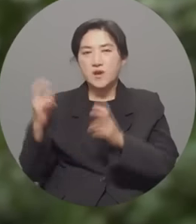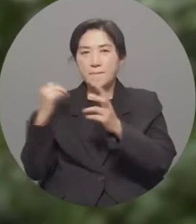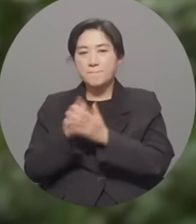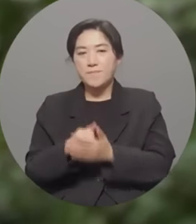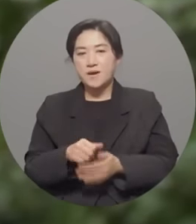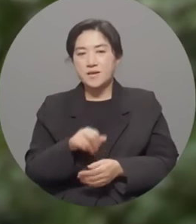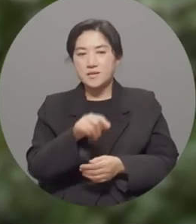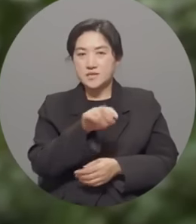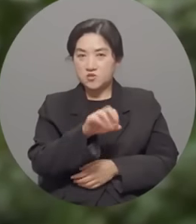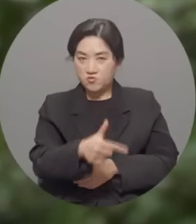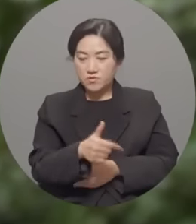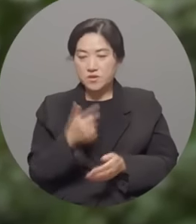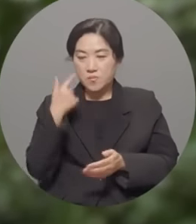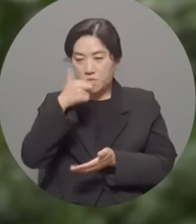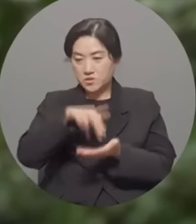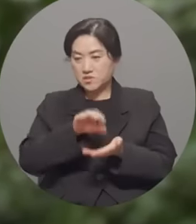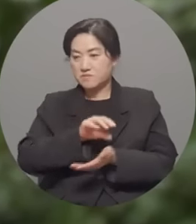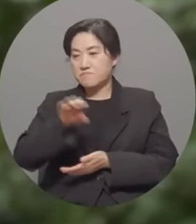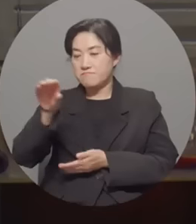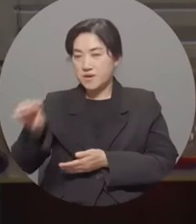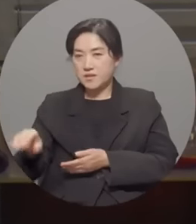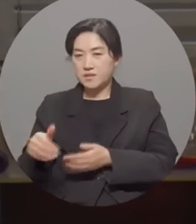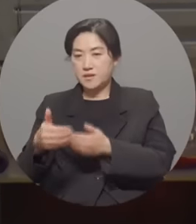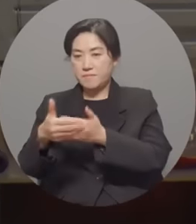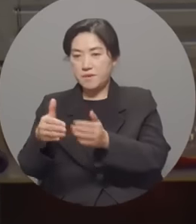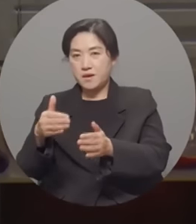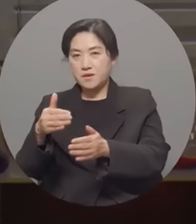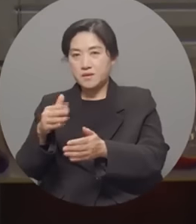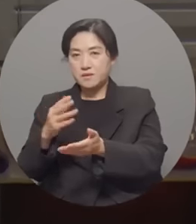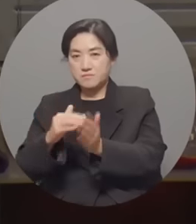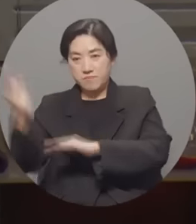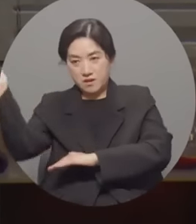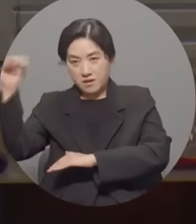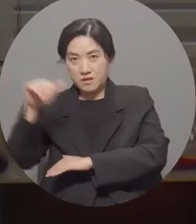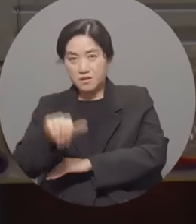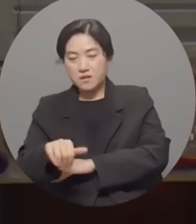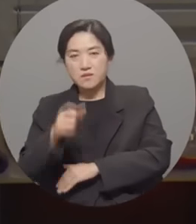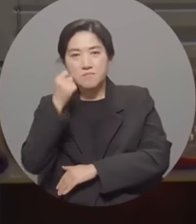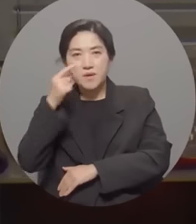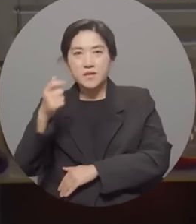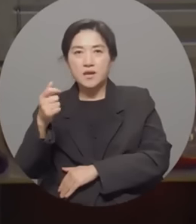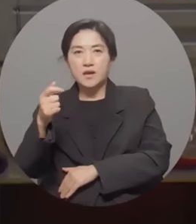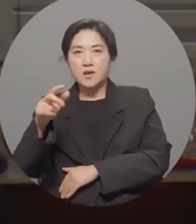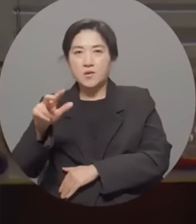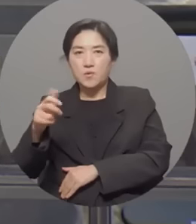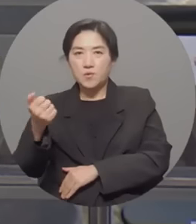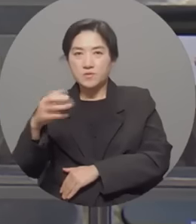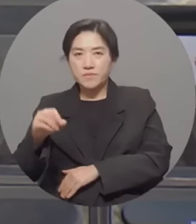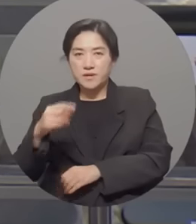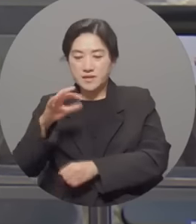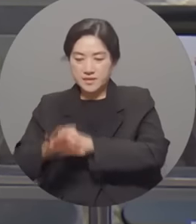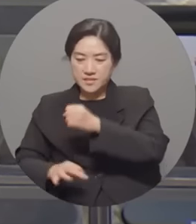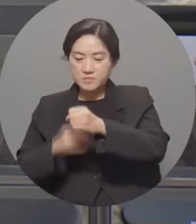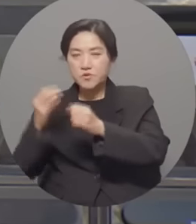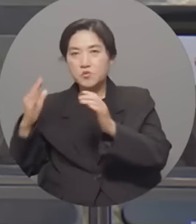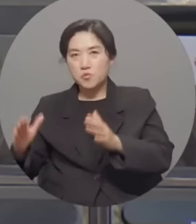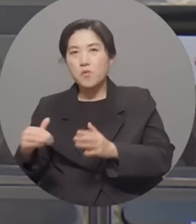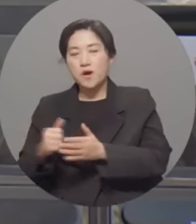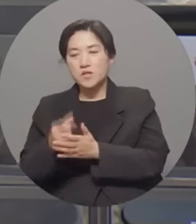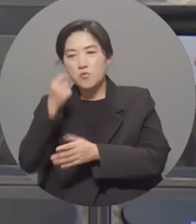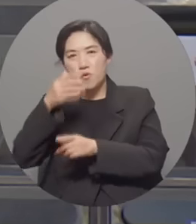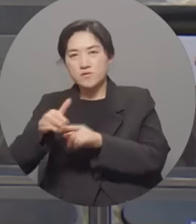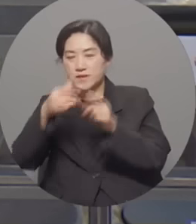윤 씨가 보증금을 맡기면 공실이 생겨도 매달 55만 원씩 최대 10년간 월세를 지급하겠다고